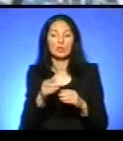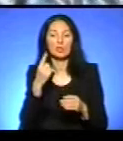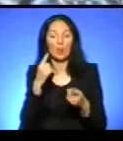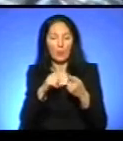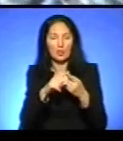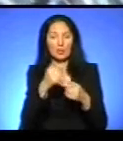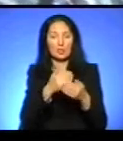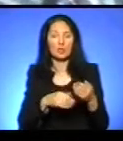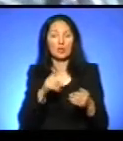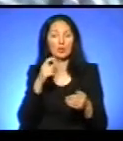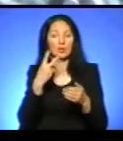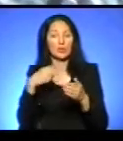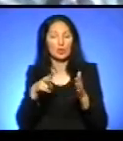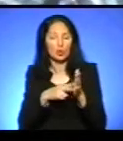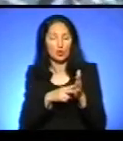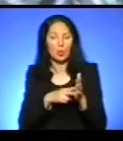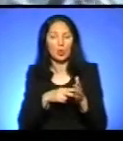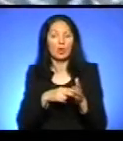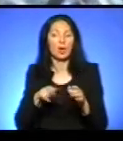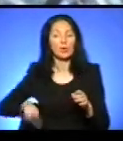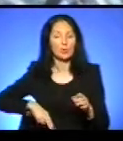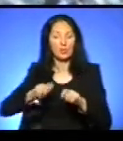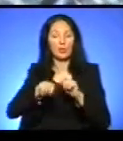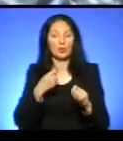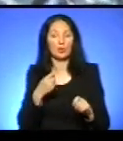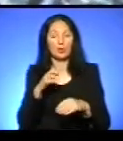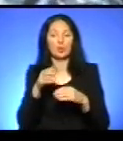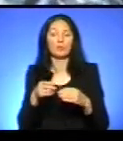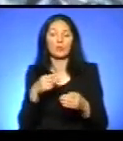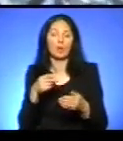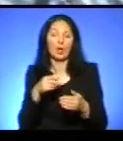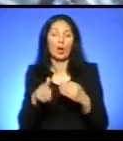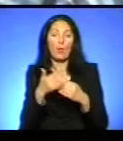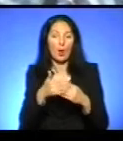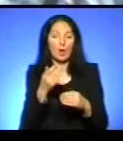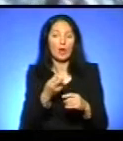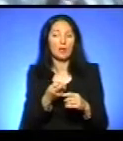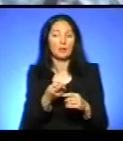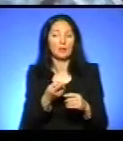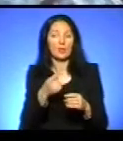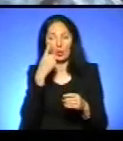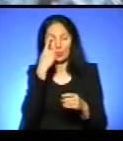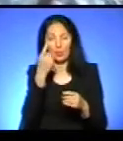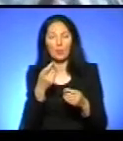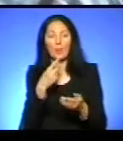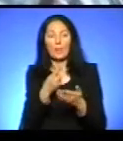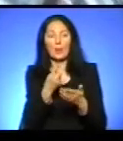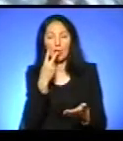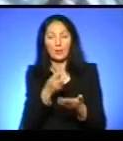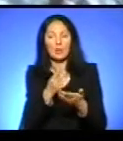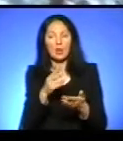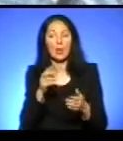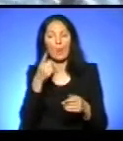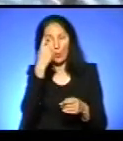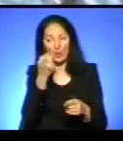127 кодексу України про адміністративні правопорушення. Значить, санкція даної статті передбачає попередження або штраф 51